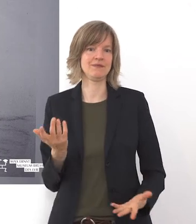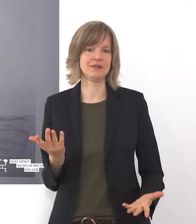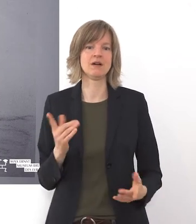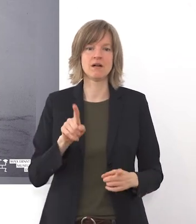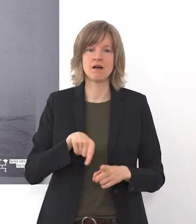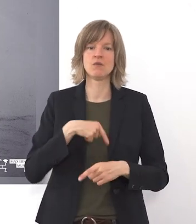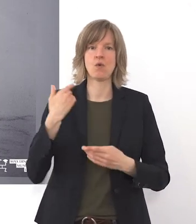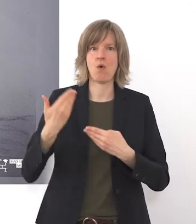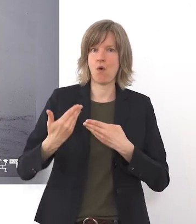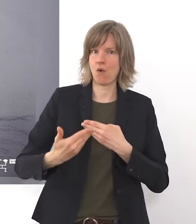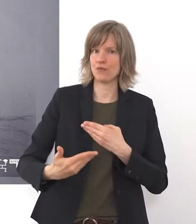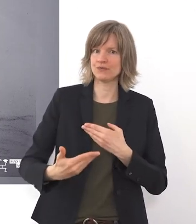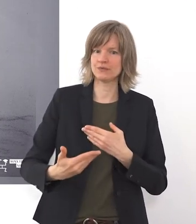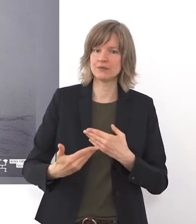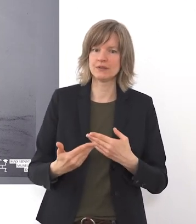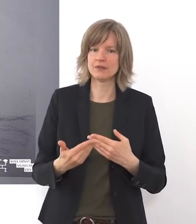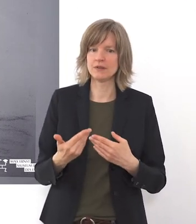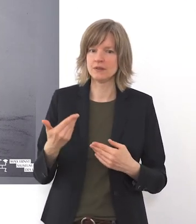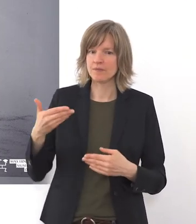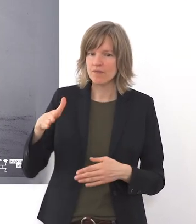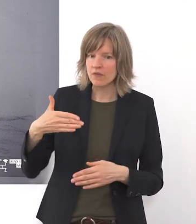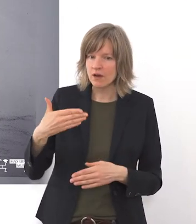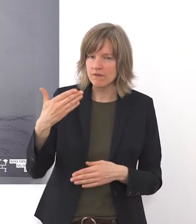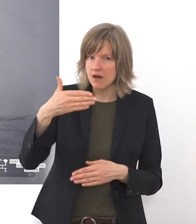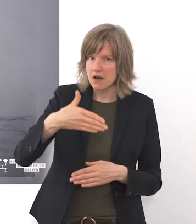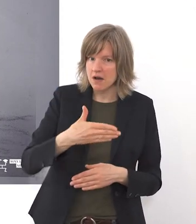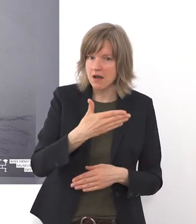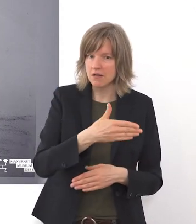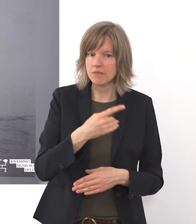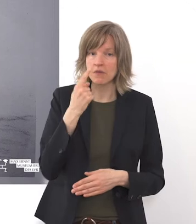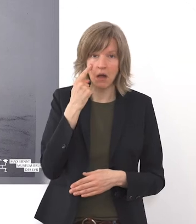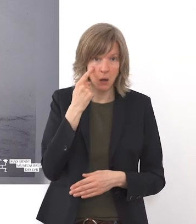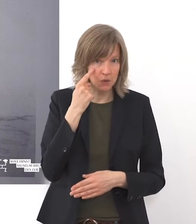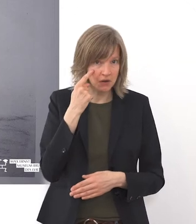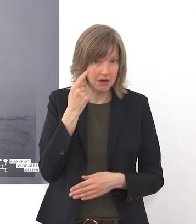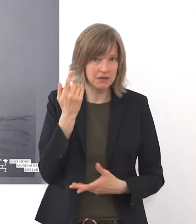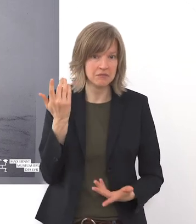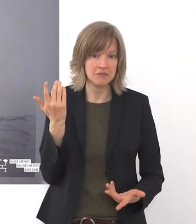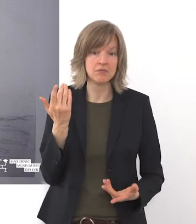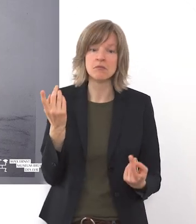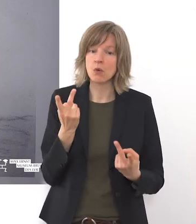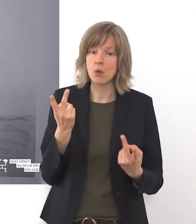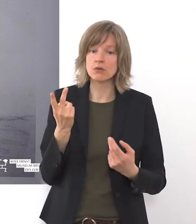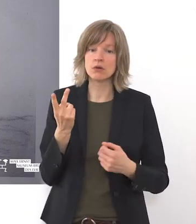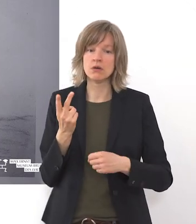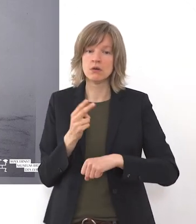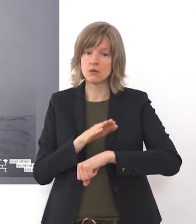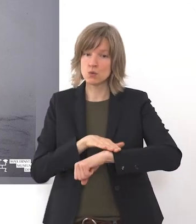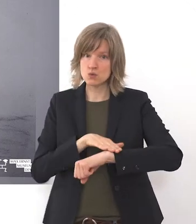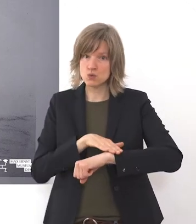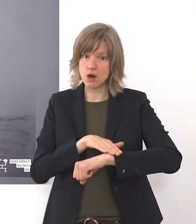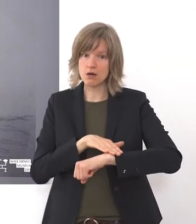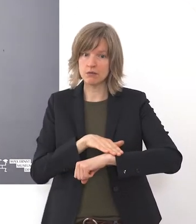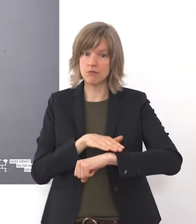Wal gesprochen, ein großes Walauge oder auch eine Waluhr, denn das Auge könnte man eigentlich auch als eine